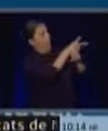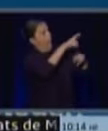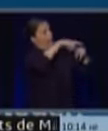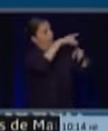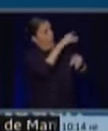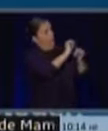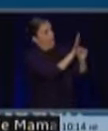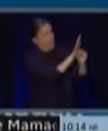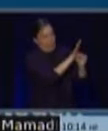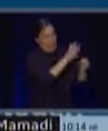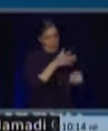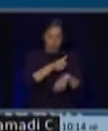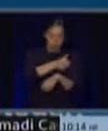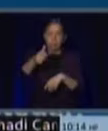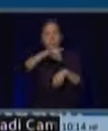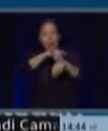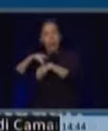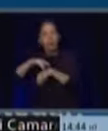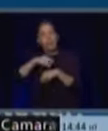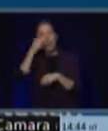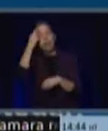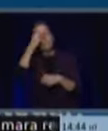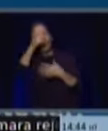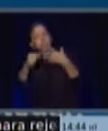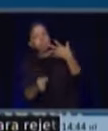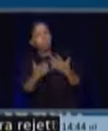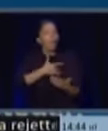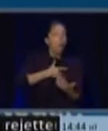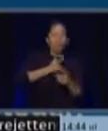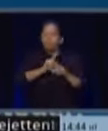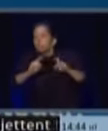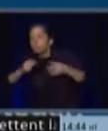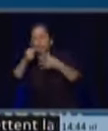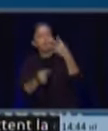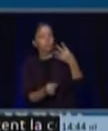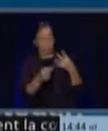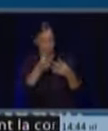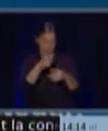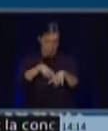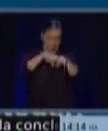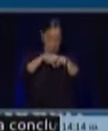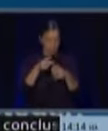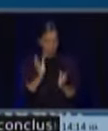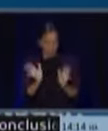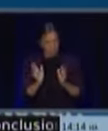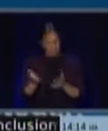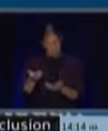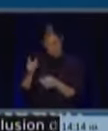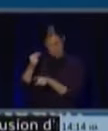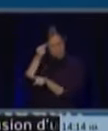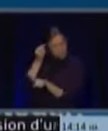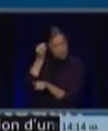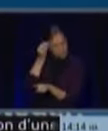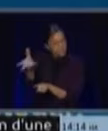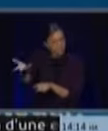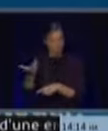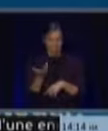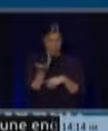13 %-là ne dirait pas, ben voyons. Mais la réalité, c'est ça, là, c'est que le variant est tellement contagieux